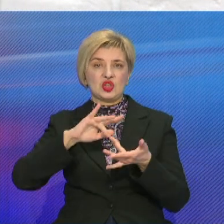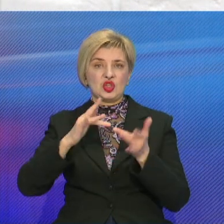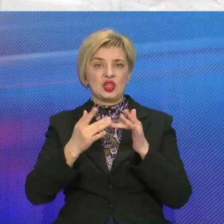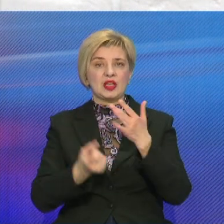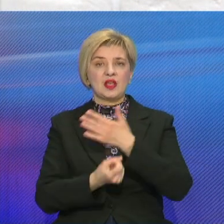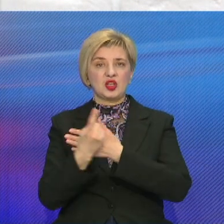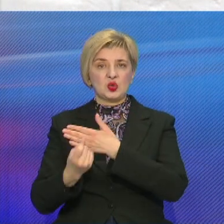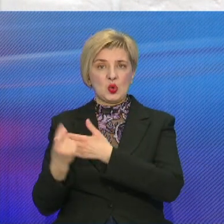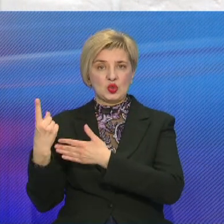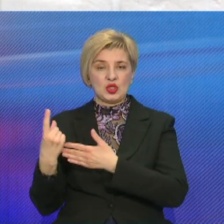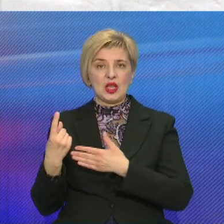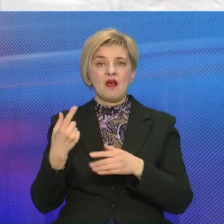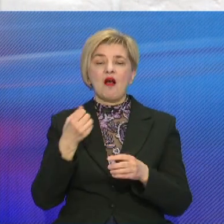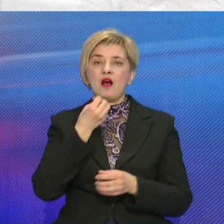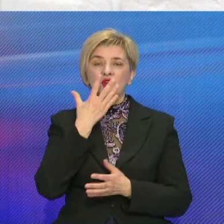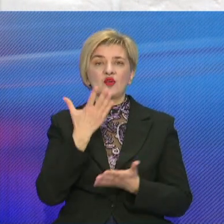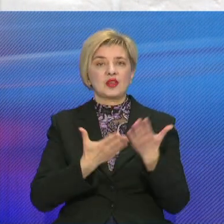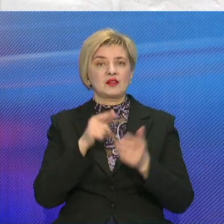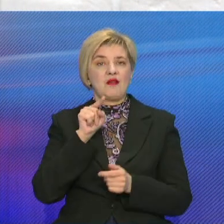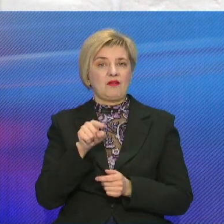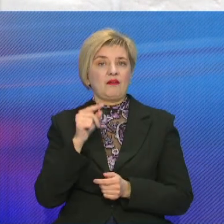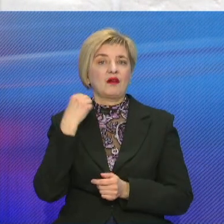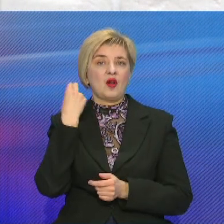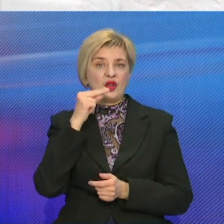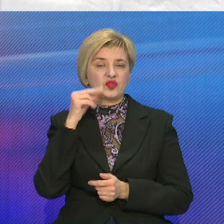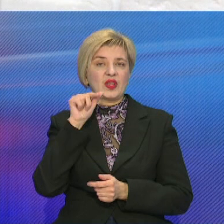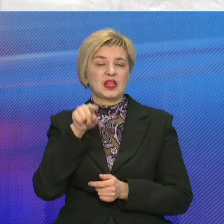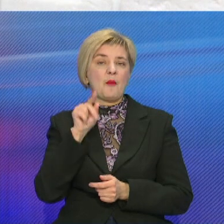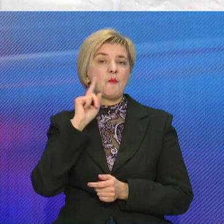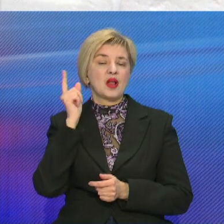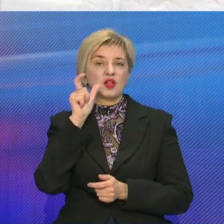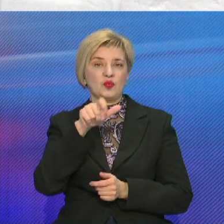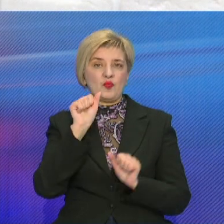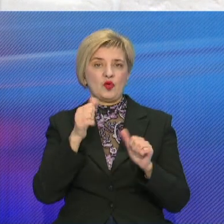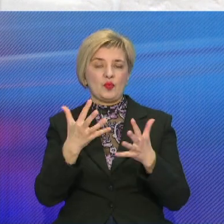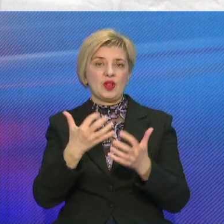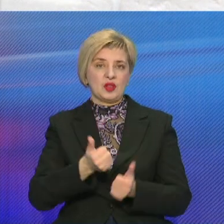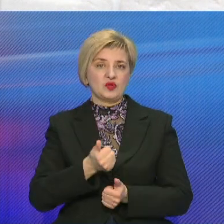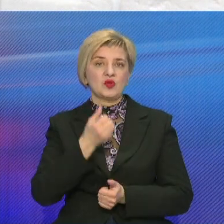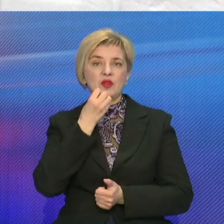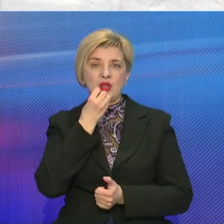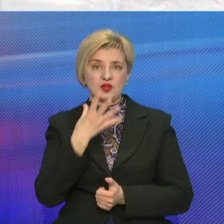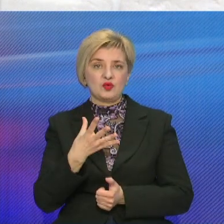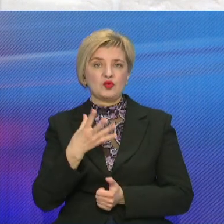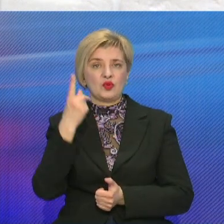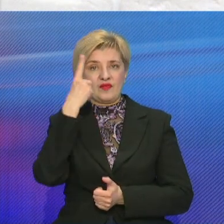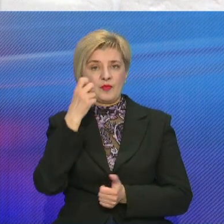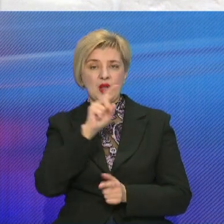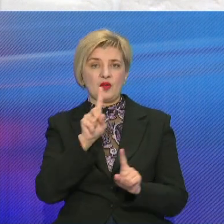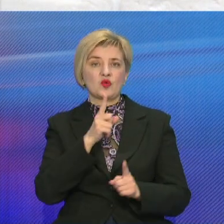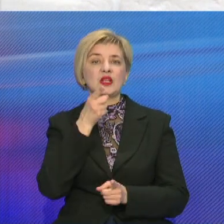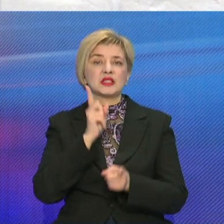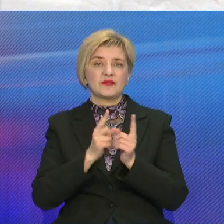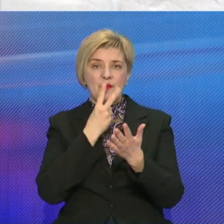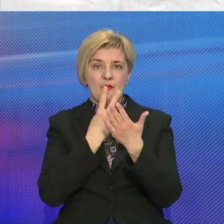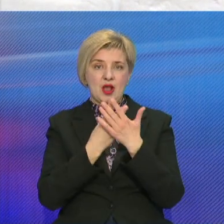эти интернет-источники действительно качественные, и там молодые люди могут получить достойную информацию, которая отражает действительный ход вещей,